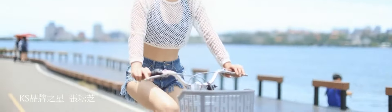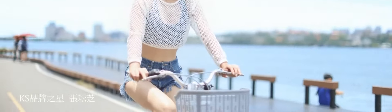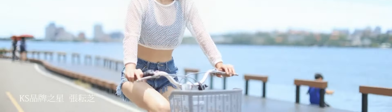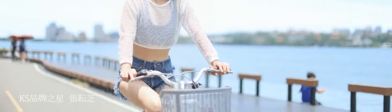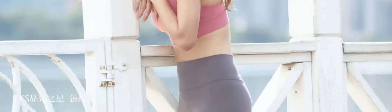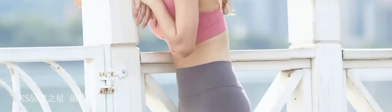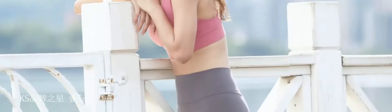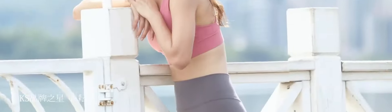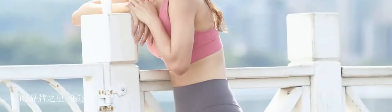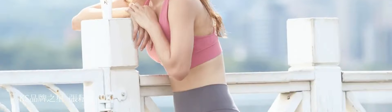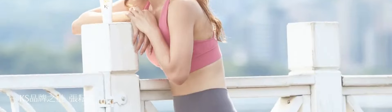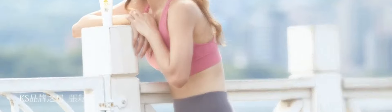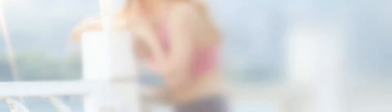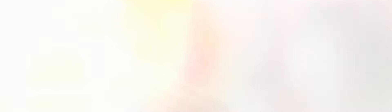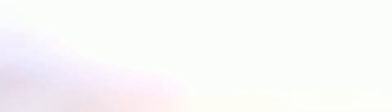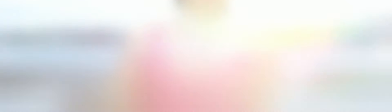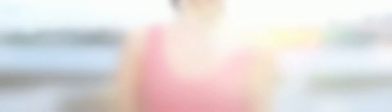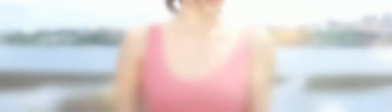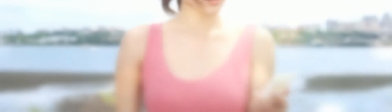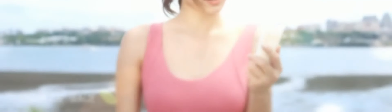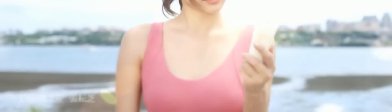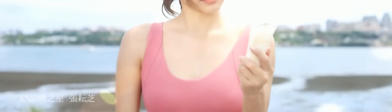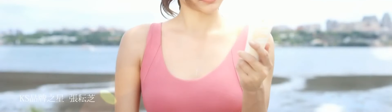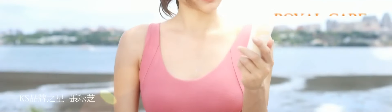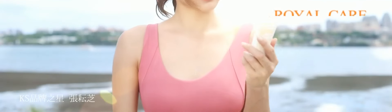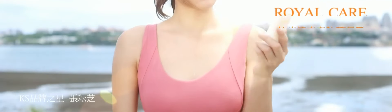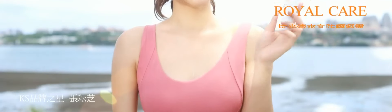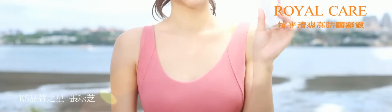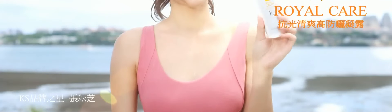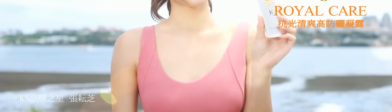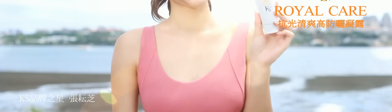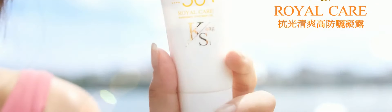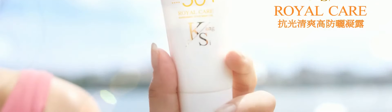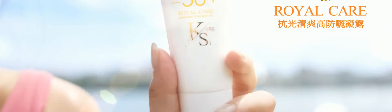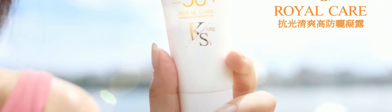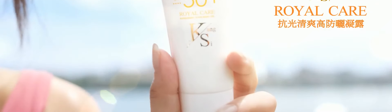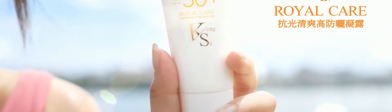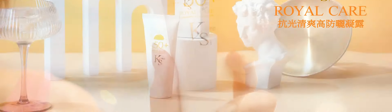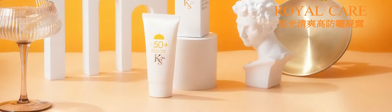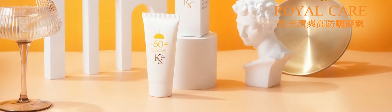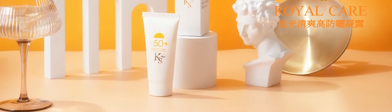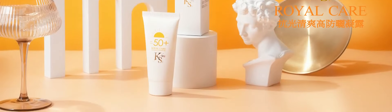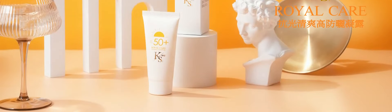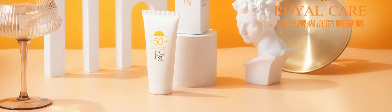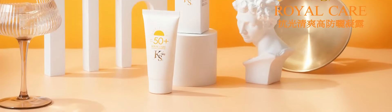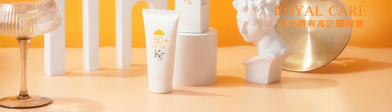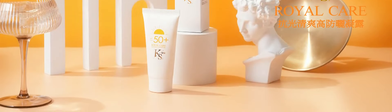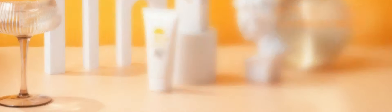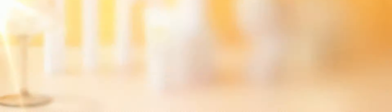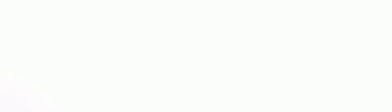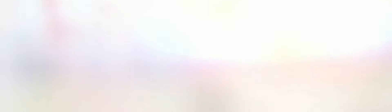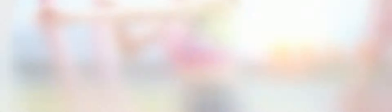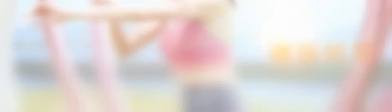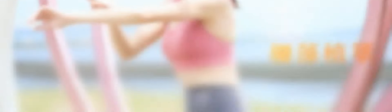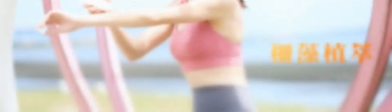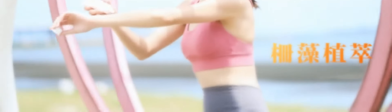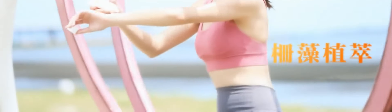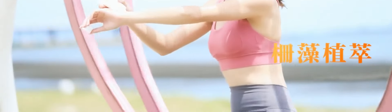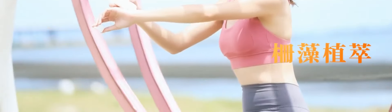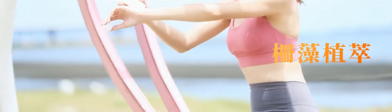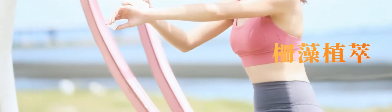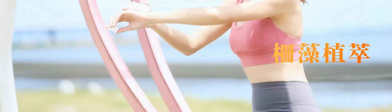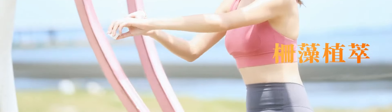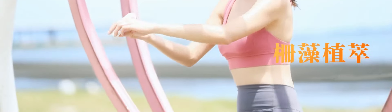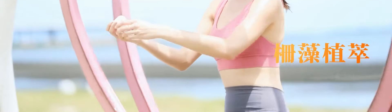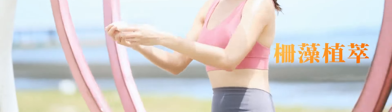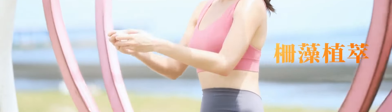道我是很挑剔的，防晒乳我选 KISS 皇家呵护抗光清爽高防晒凝露，因为它有媲美